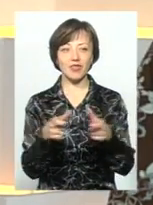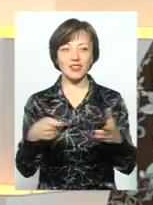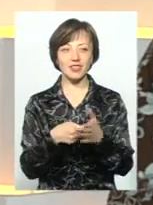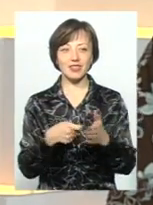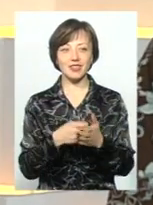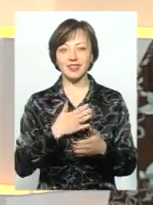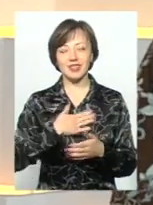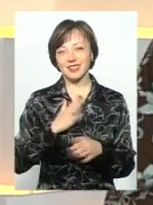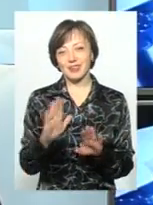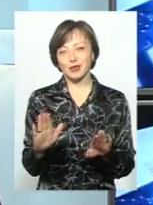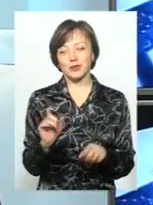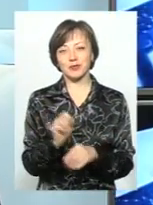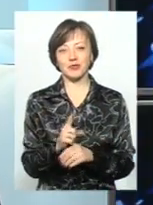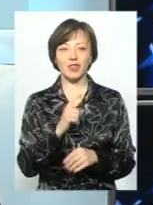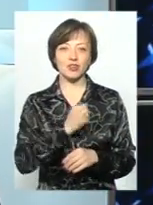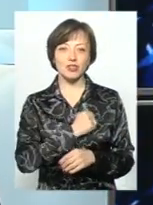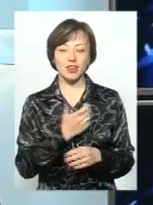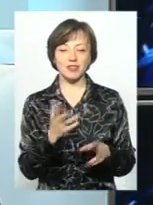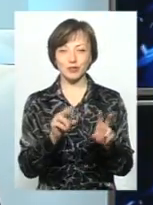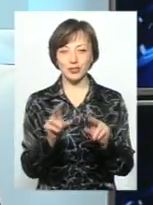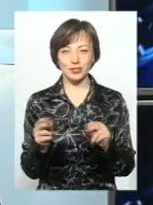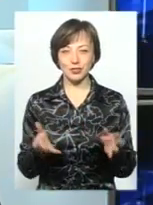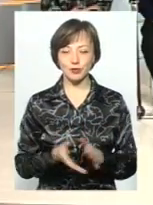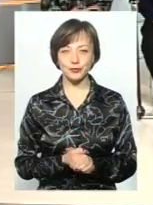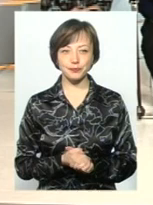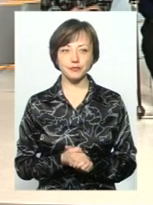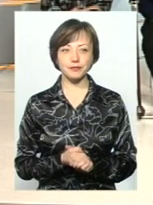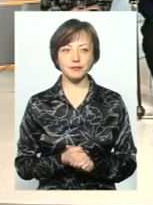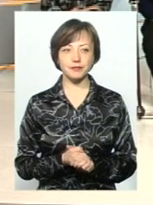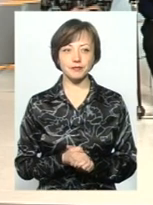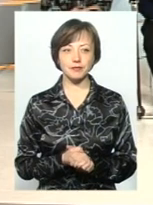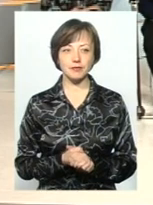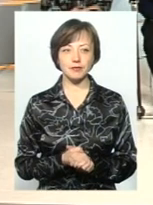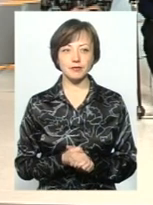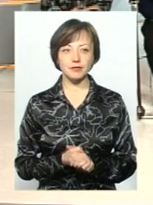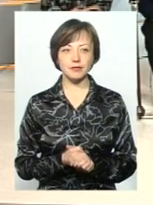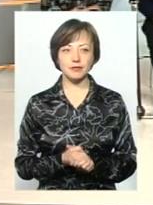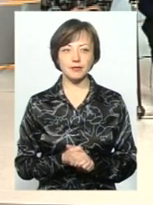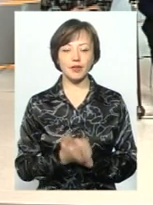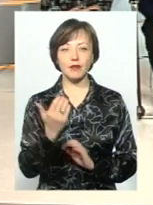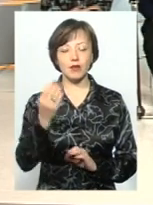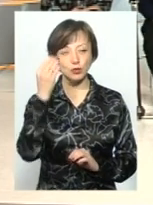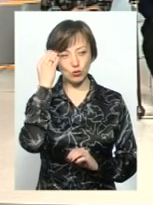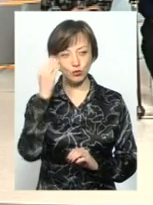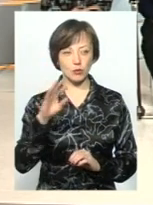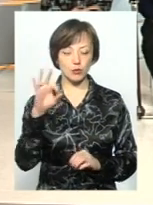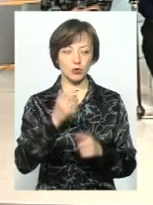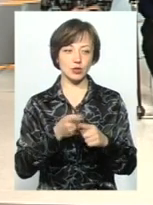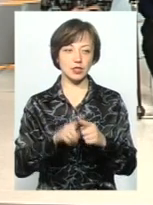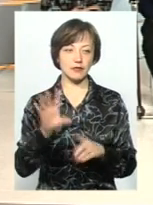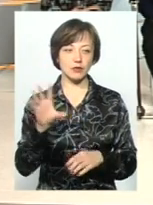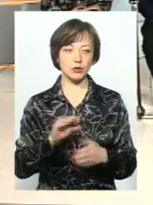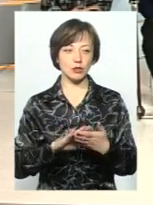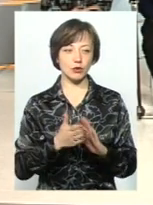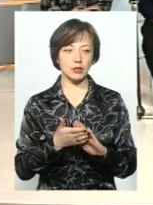повноваження міської ради, вибачте. На жаль, а може на щастя. Пане Михайло, От ваша думка з приводу цієї всієї